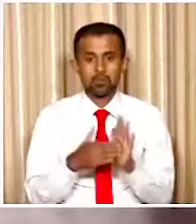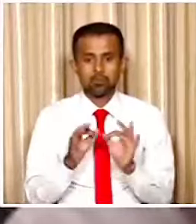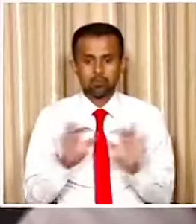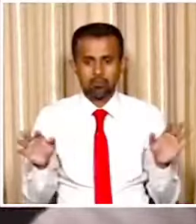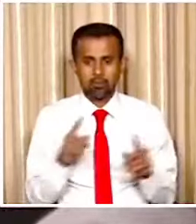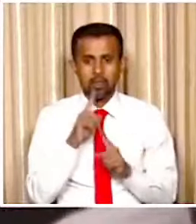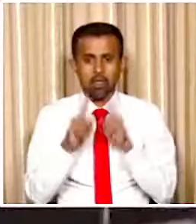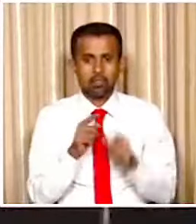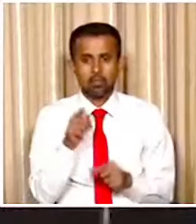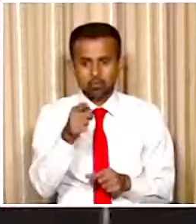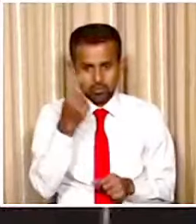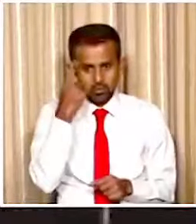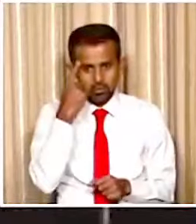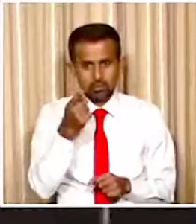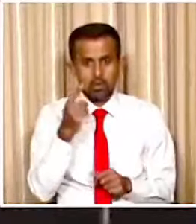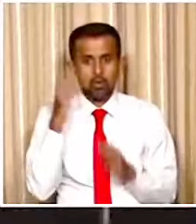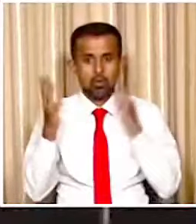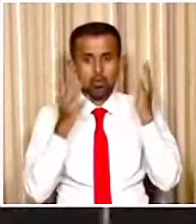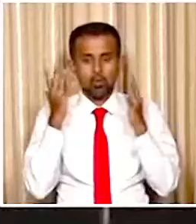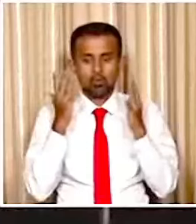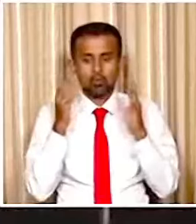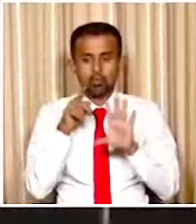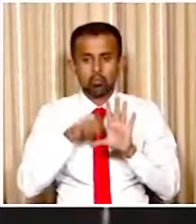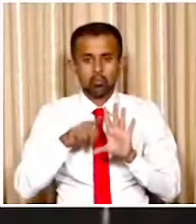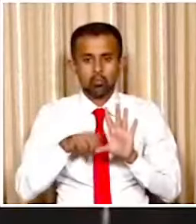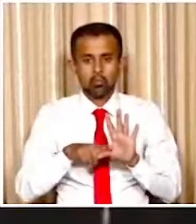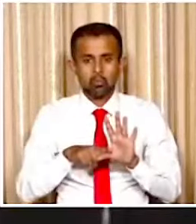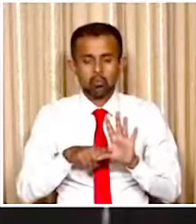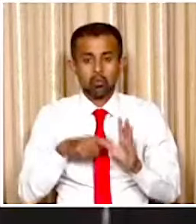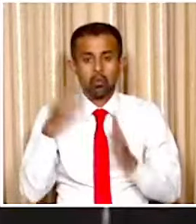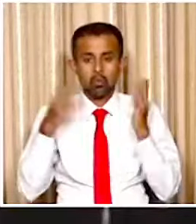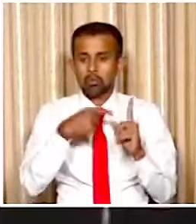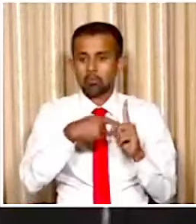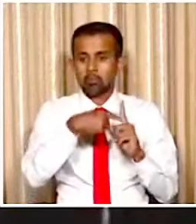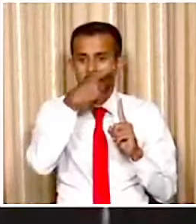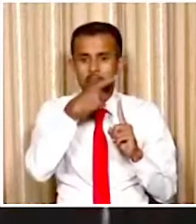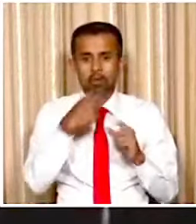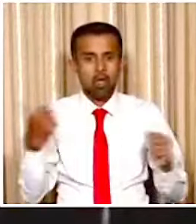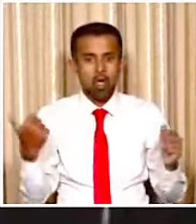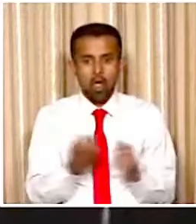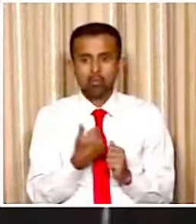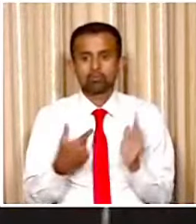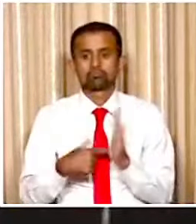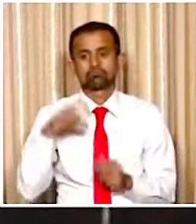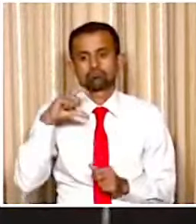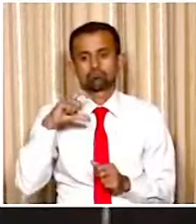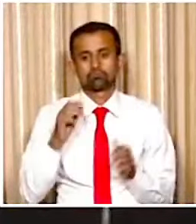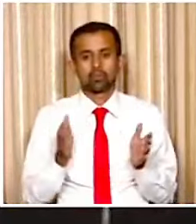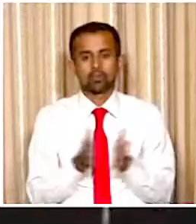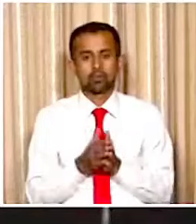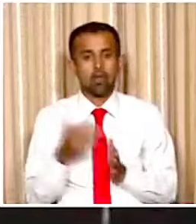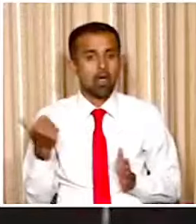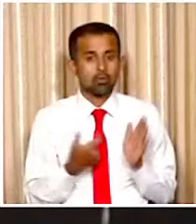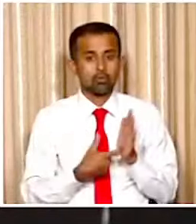dannawa visheshayenma ada loke heda gahila tiyenne loke idiriyata yanne නව තාක්ෂණයත් එක්ක මේ නව තාක්ෂණය